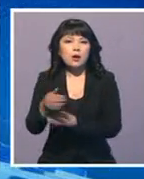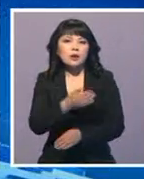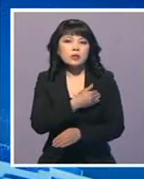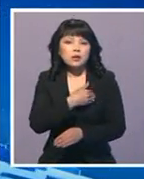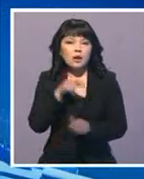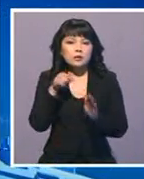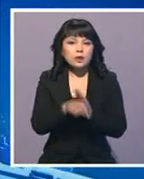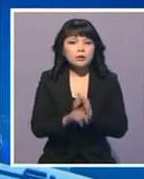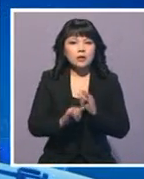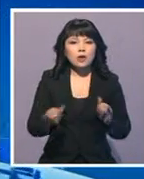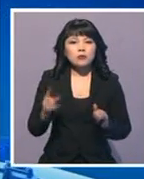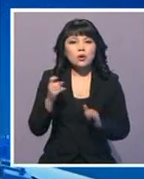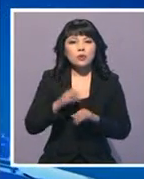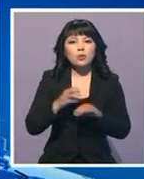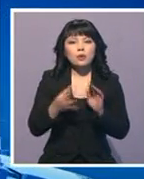өсімі бұйыл